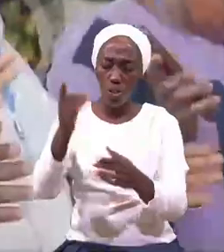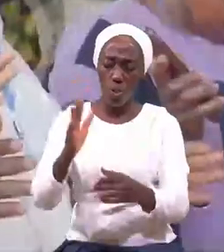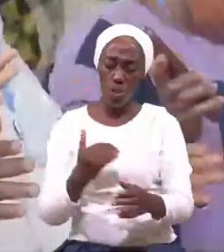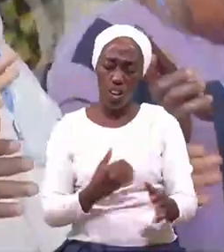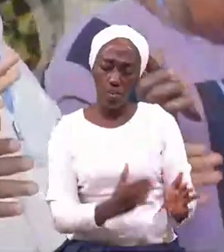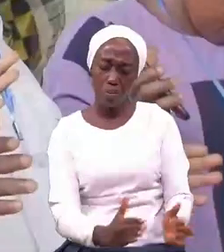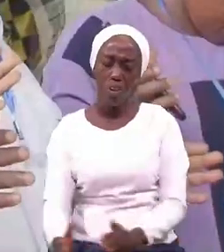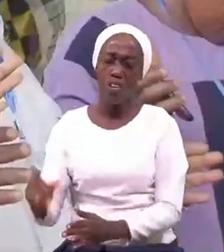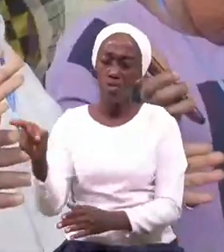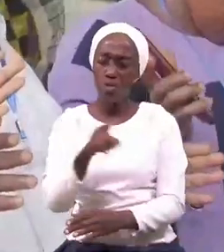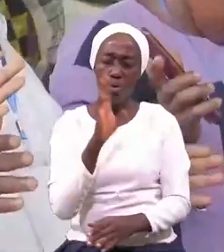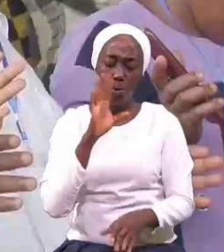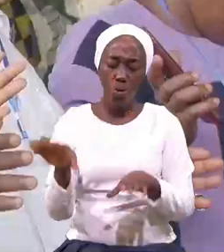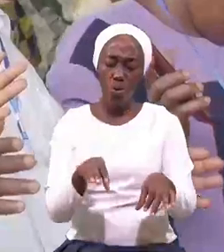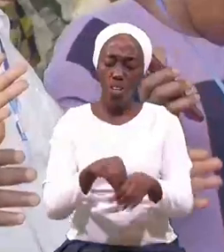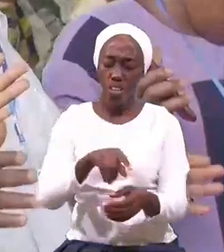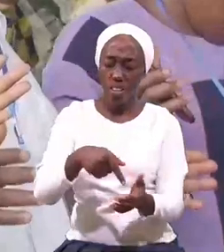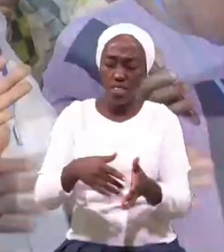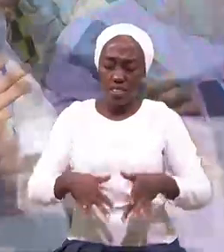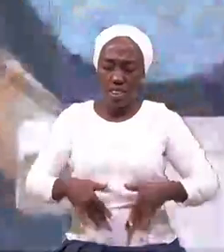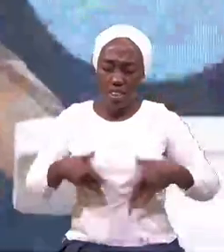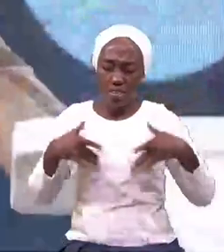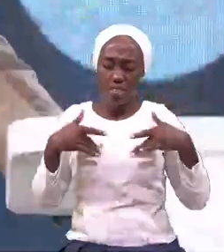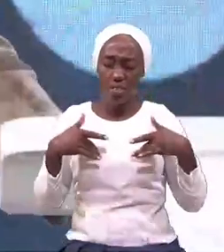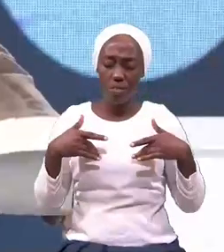Et une nouvelle volonté de faire ce que tu